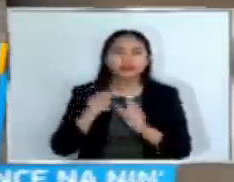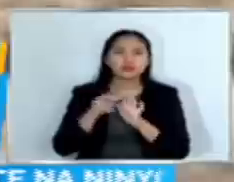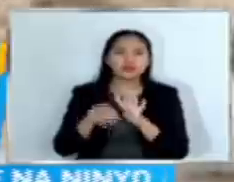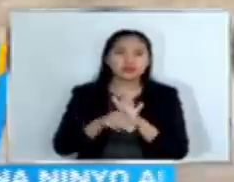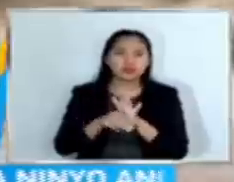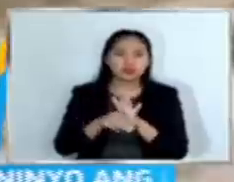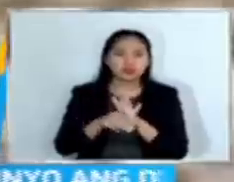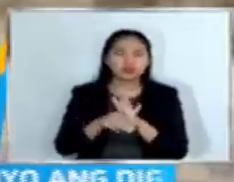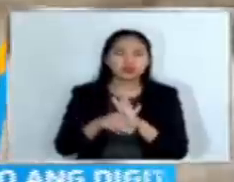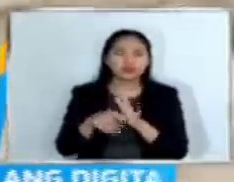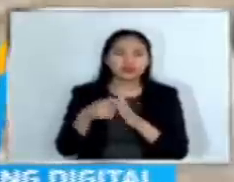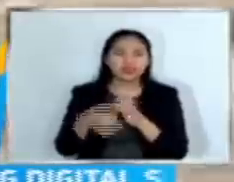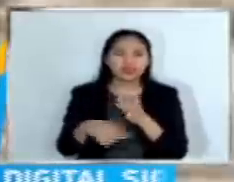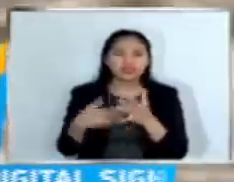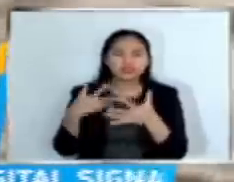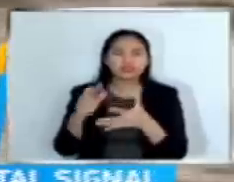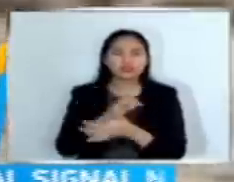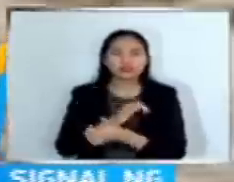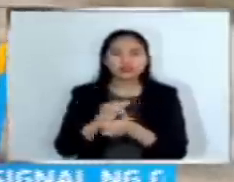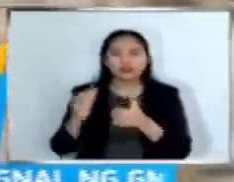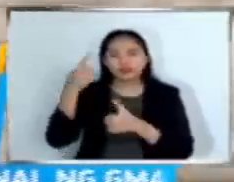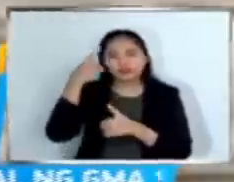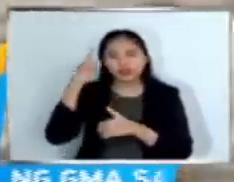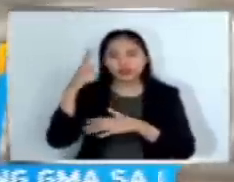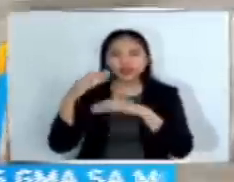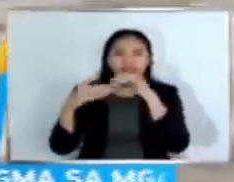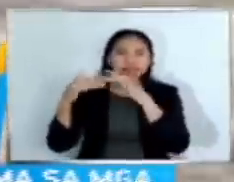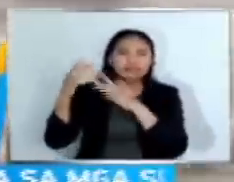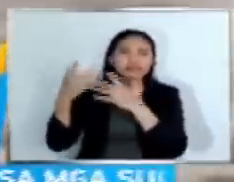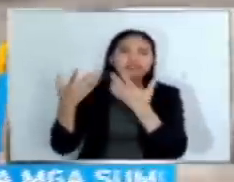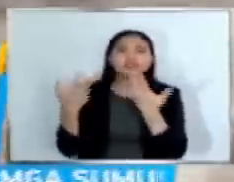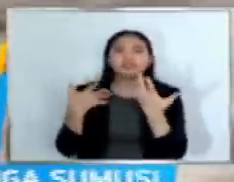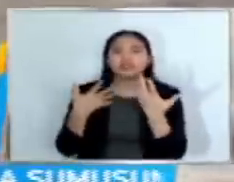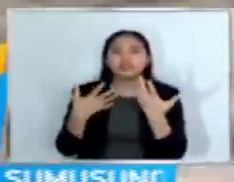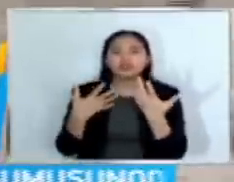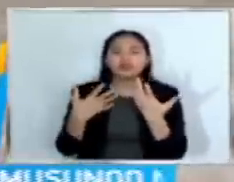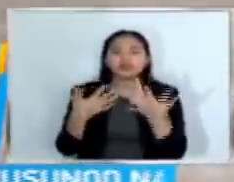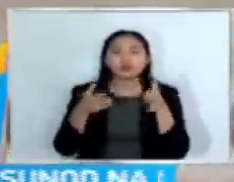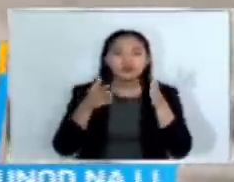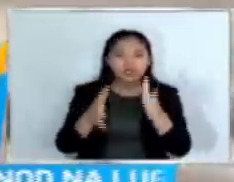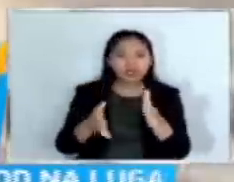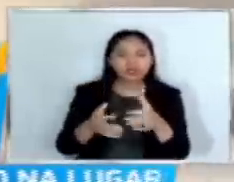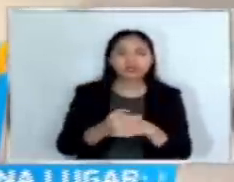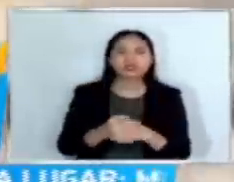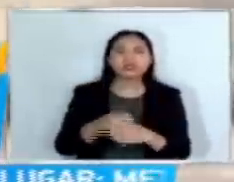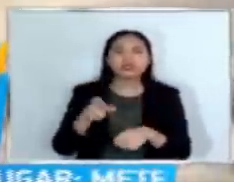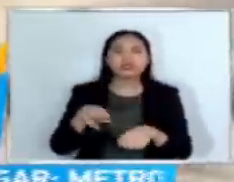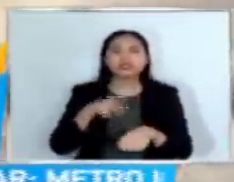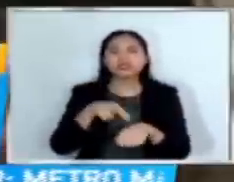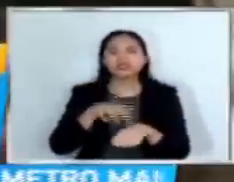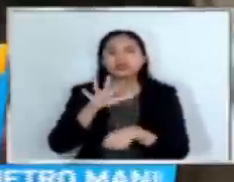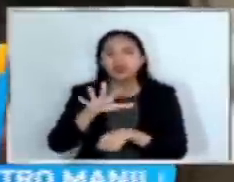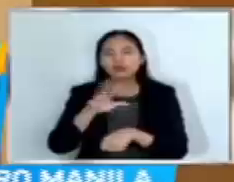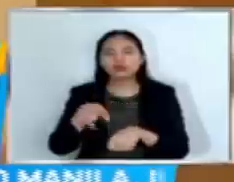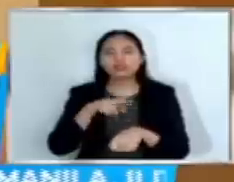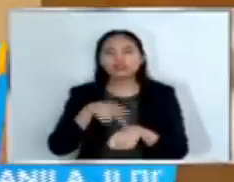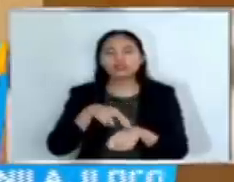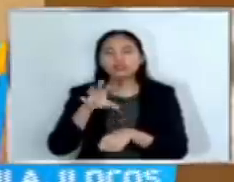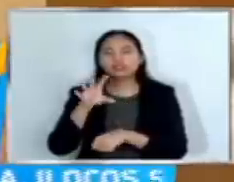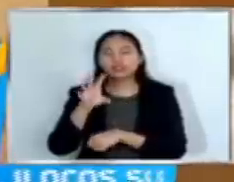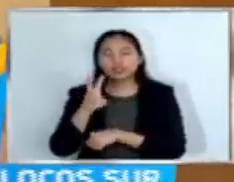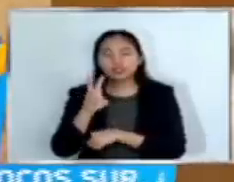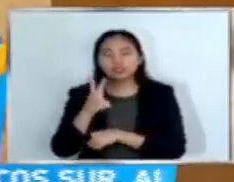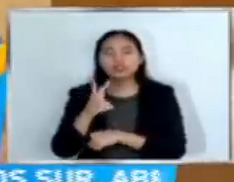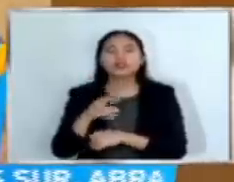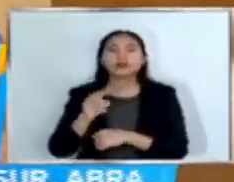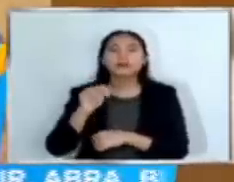damages to infrastructure dyan sa Mimaropa, Region 5 and Region 6. Apo, sa lahat po ng mga lugar na sinalanta,